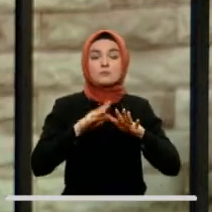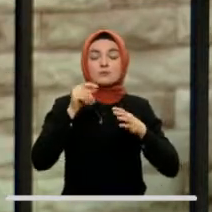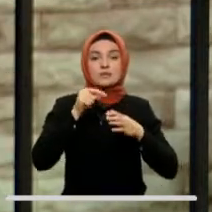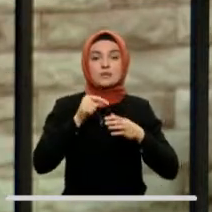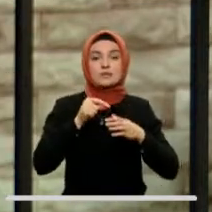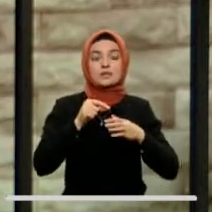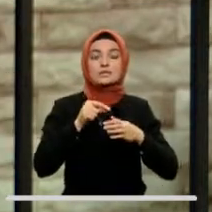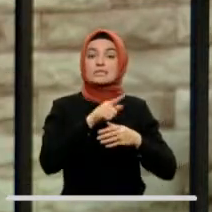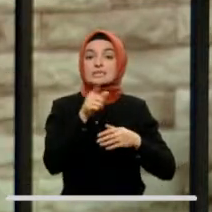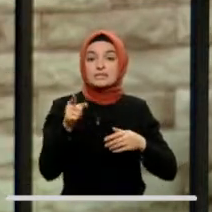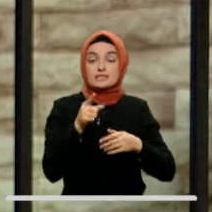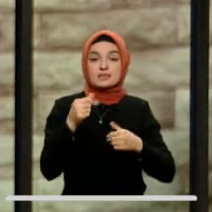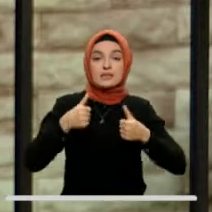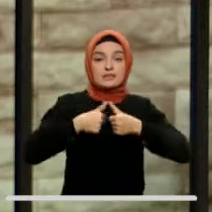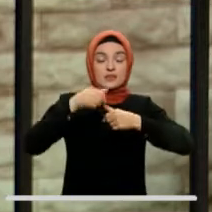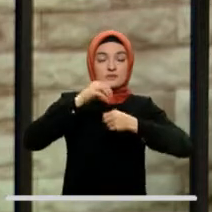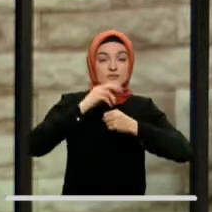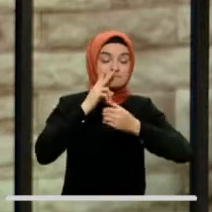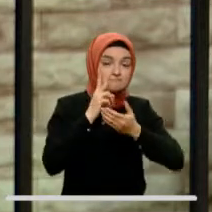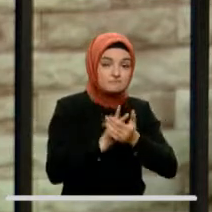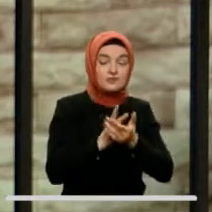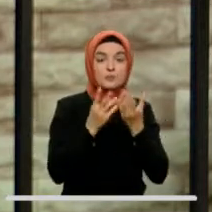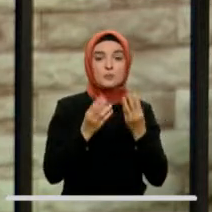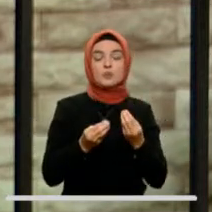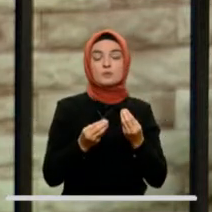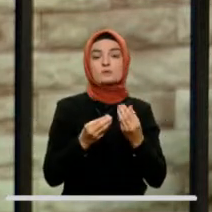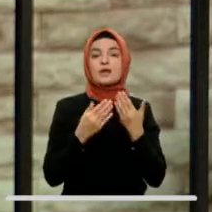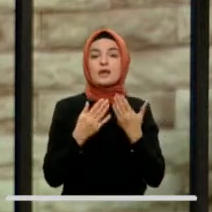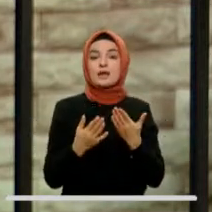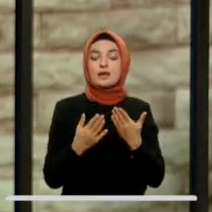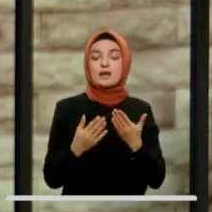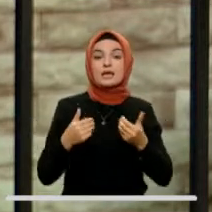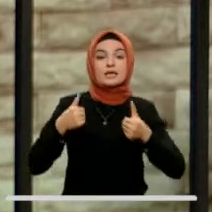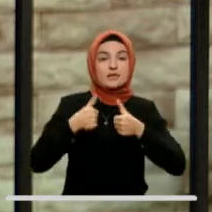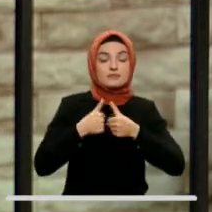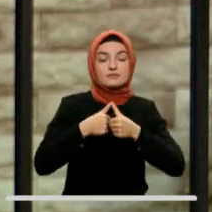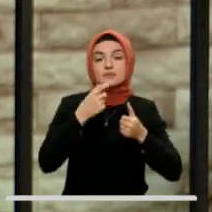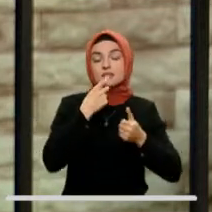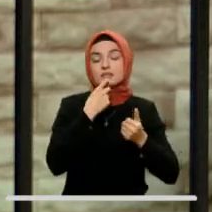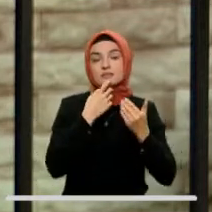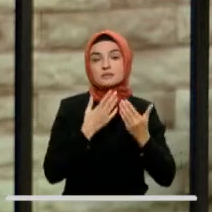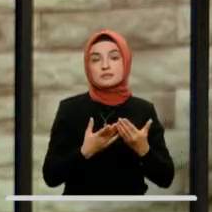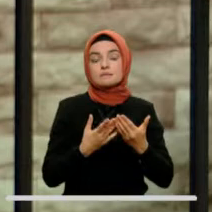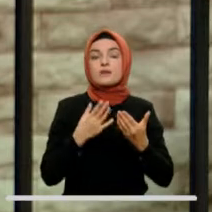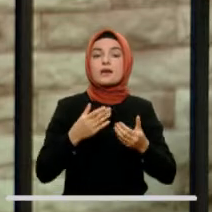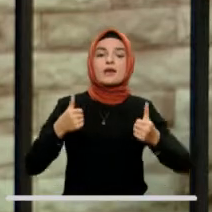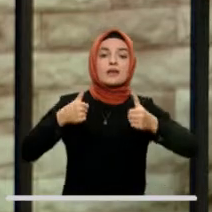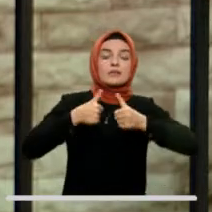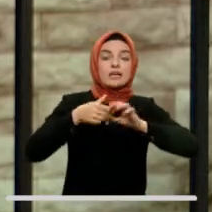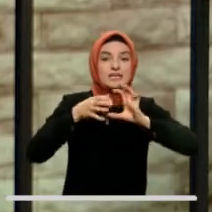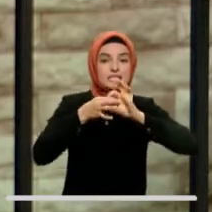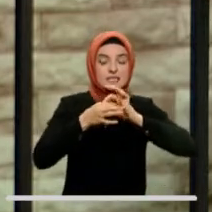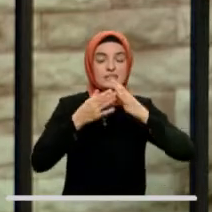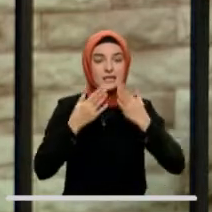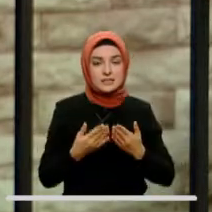siz evlilik için karar verme konusunda eğer evlilik yaşınızsa ve evlilikle ilgili